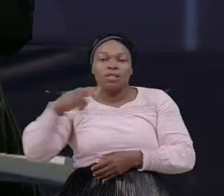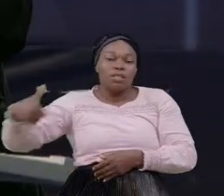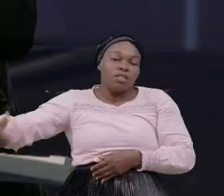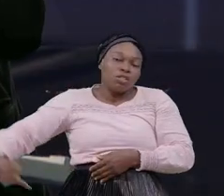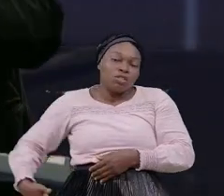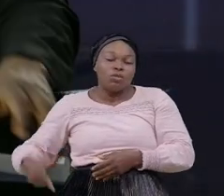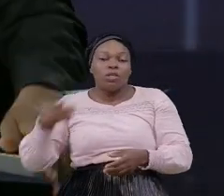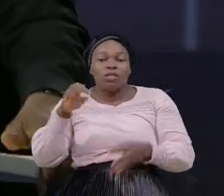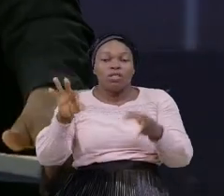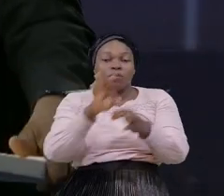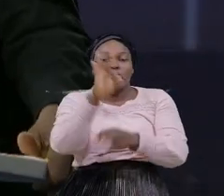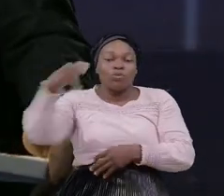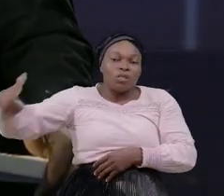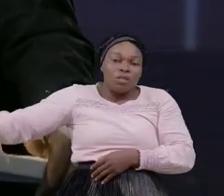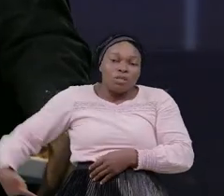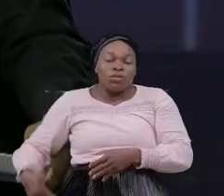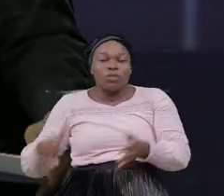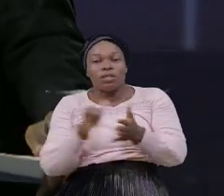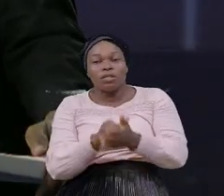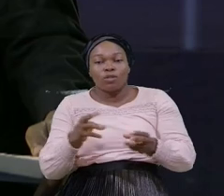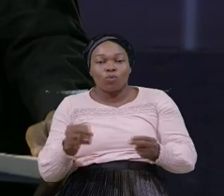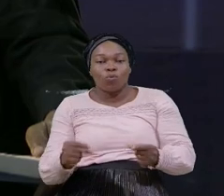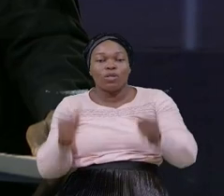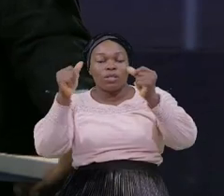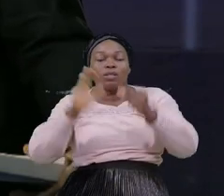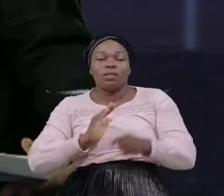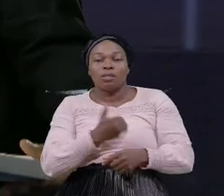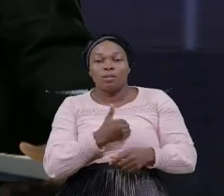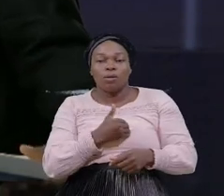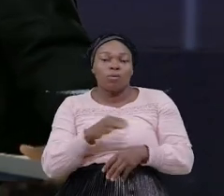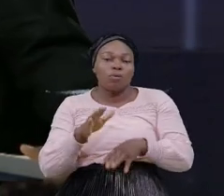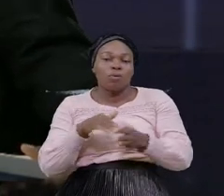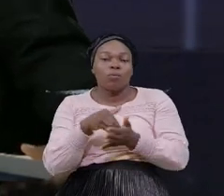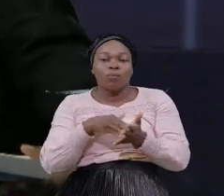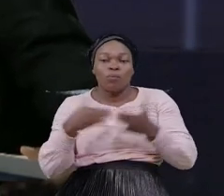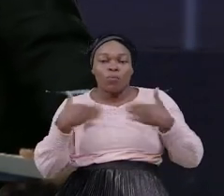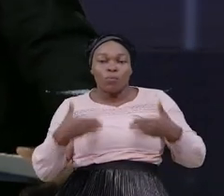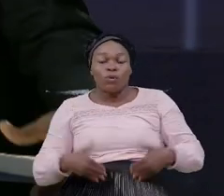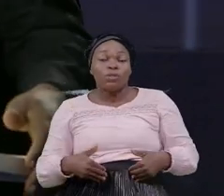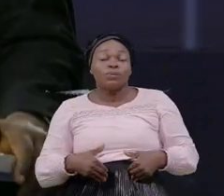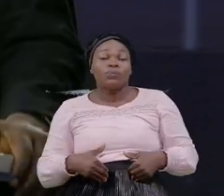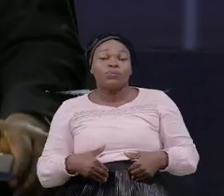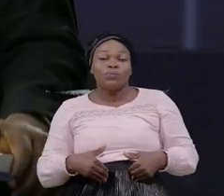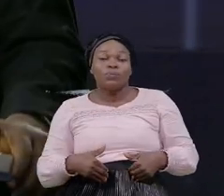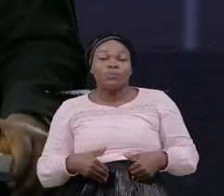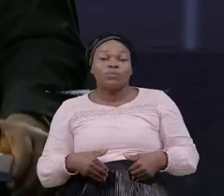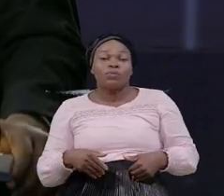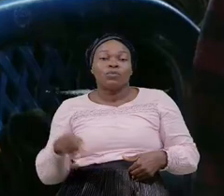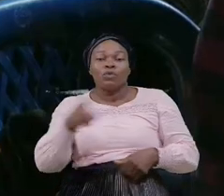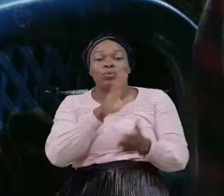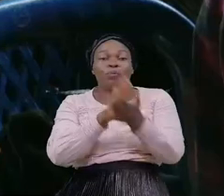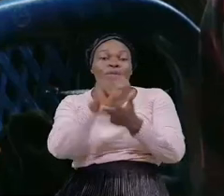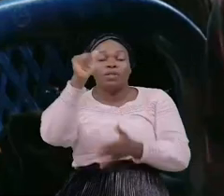l'ingestion spirituelle le soir. Lorsqu'il va vivifier notre corps mortel. Vous ne croyez pas ça? Criez